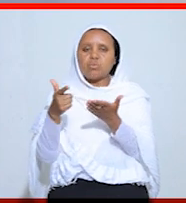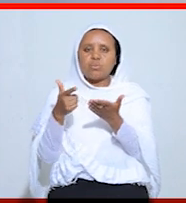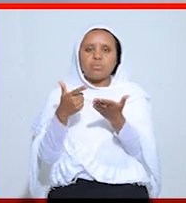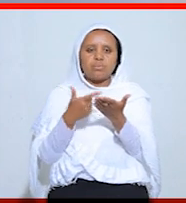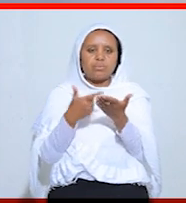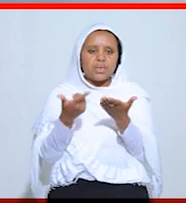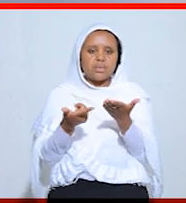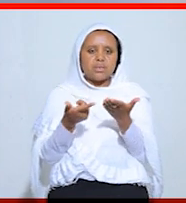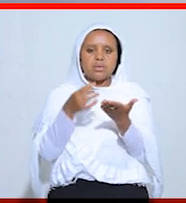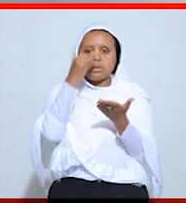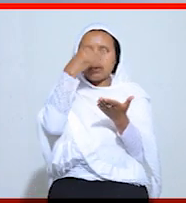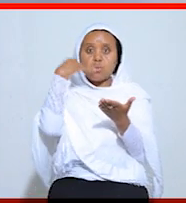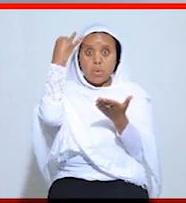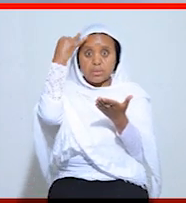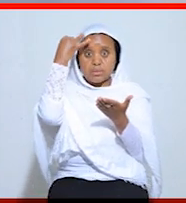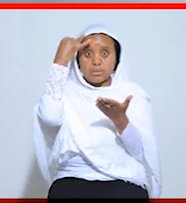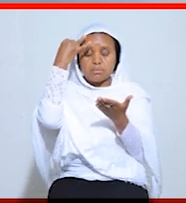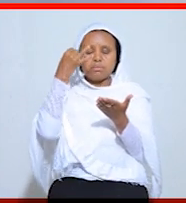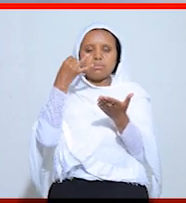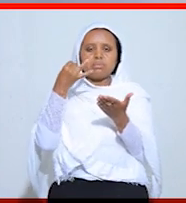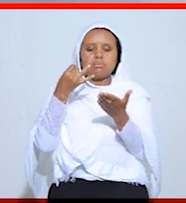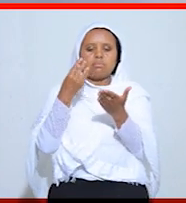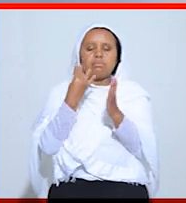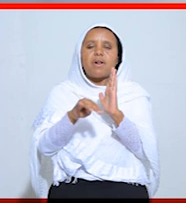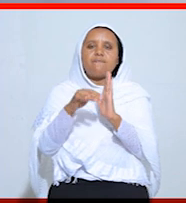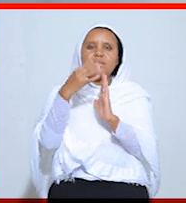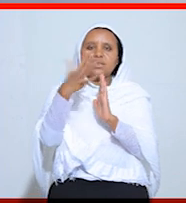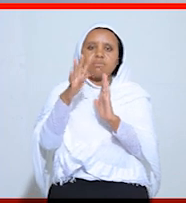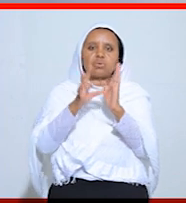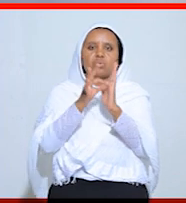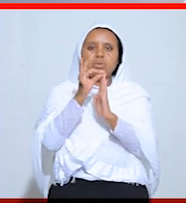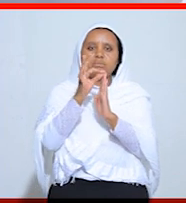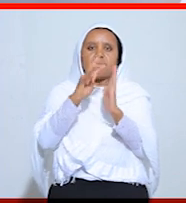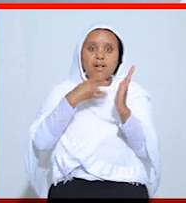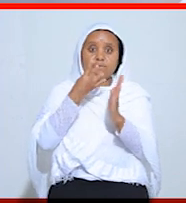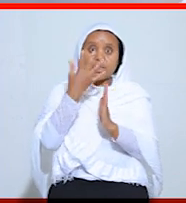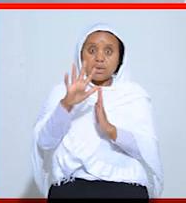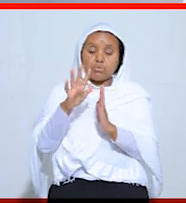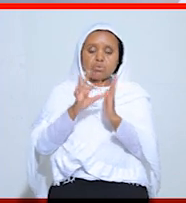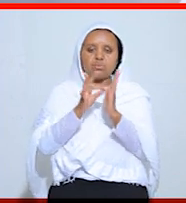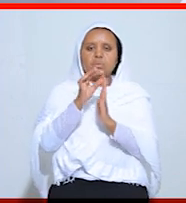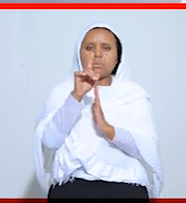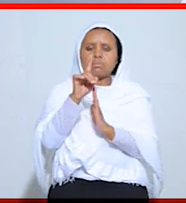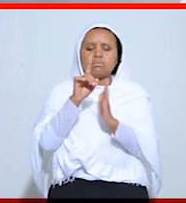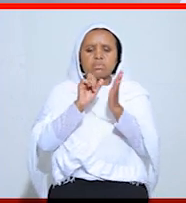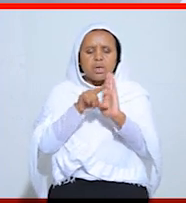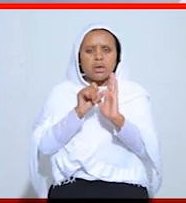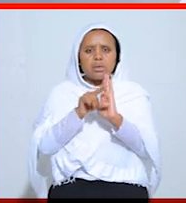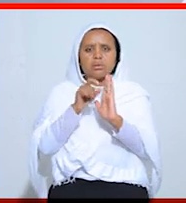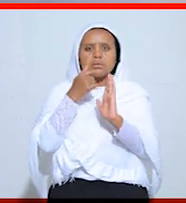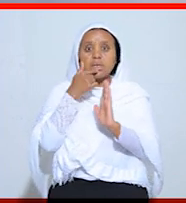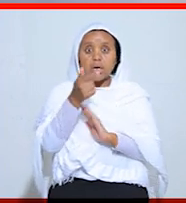ነው በዚህ በሉቃስ ወንጌል ምዕራፍ 15 ከቁጥር 1 ጀምሮ በምሳሌ